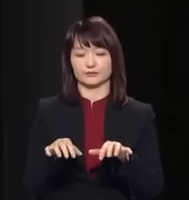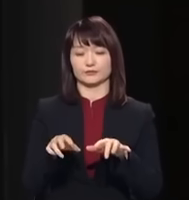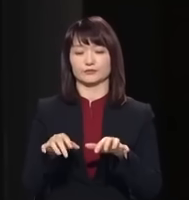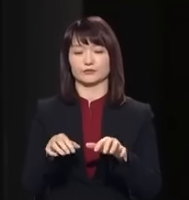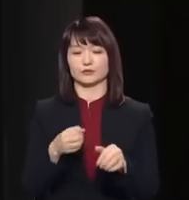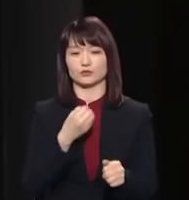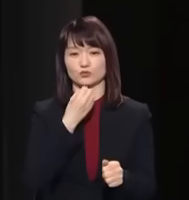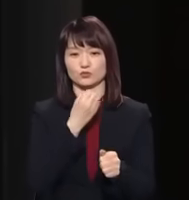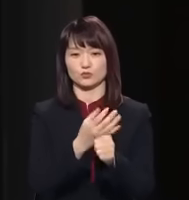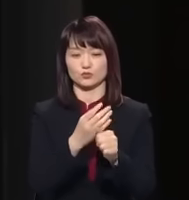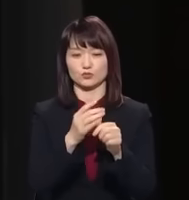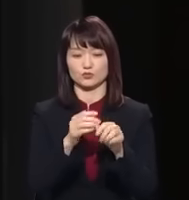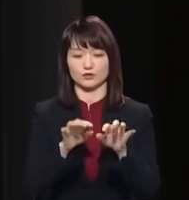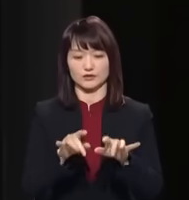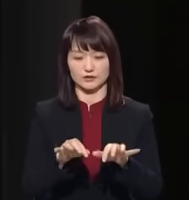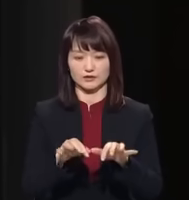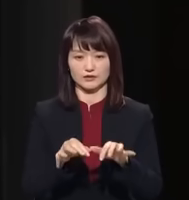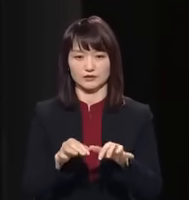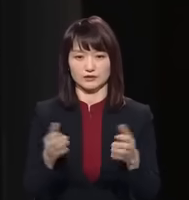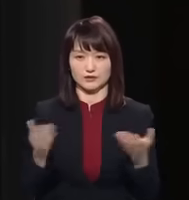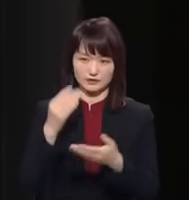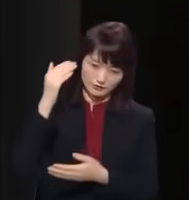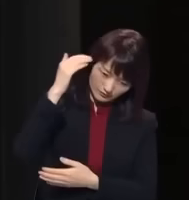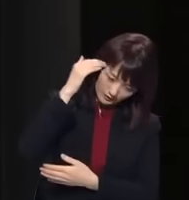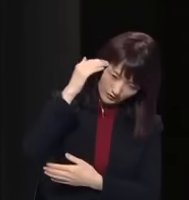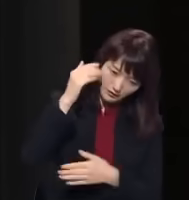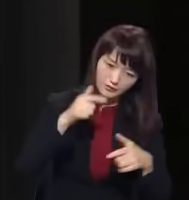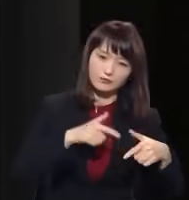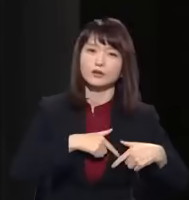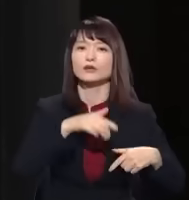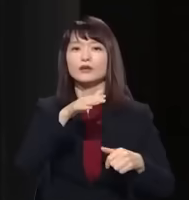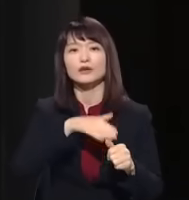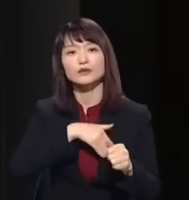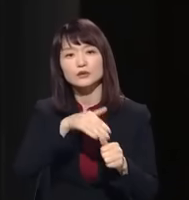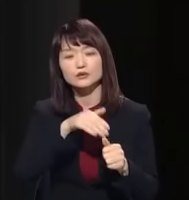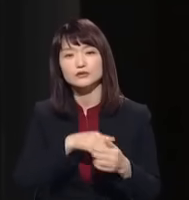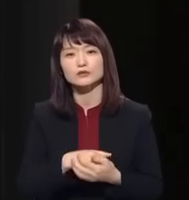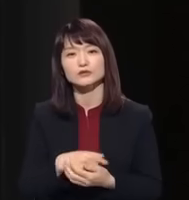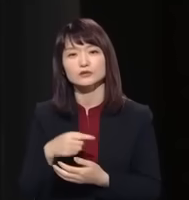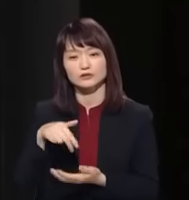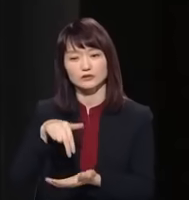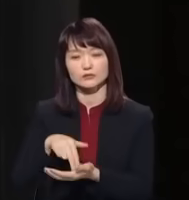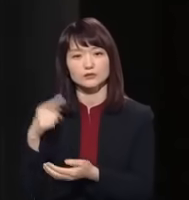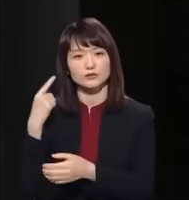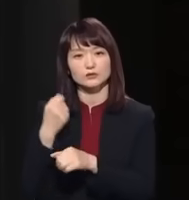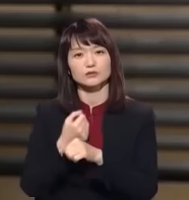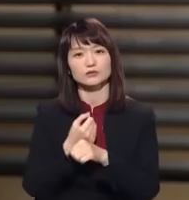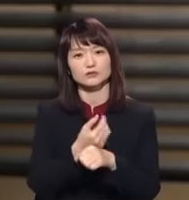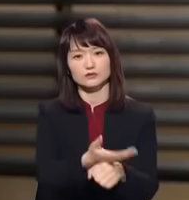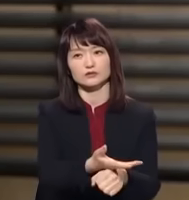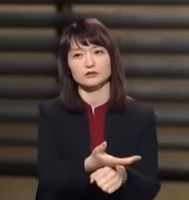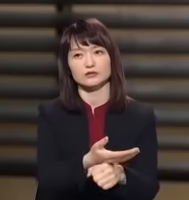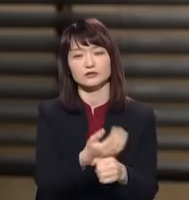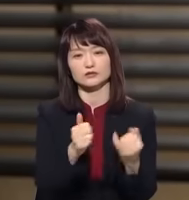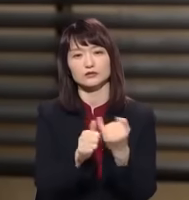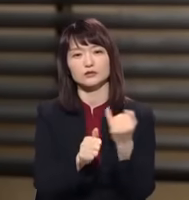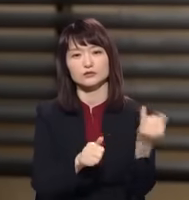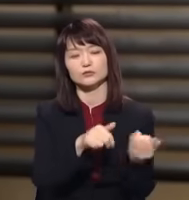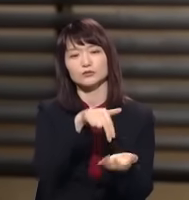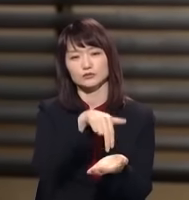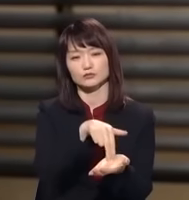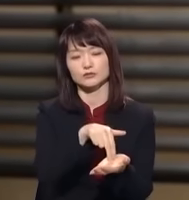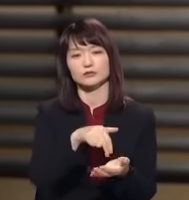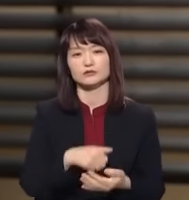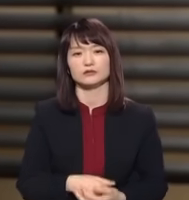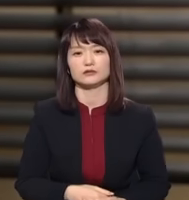게 영업방해고 명예훼손이다. 그런 입장을 전달을 받았다는 게 신부 측 얘기입니다.